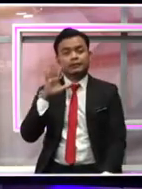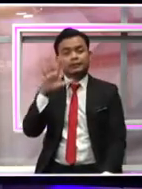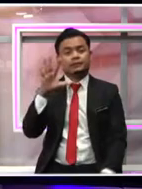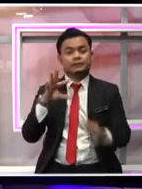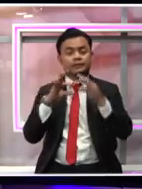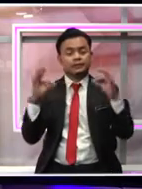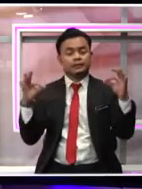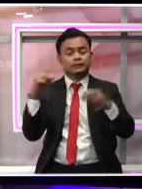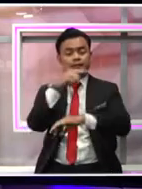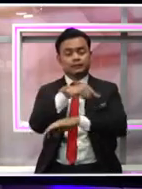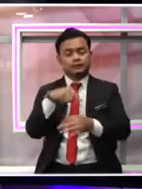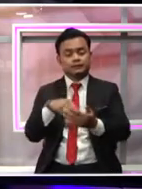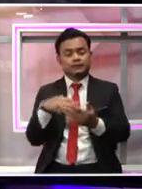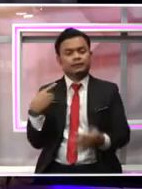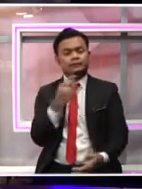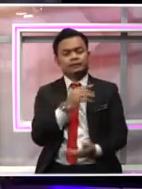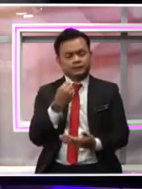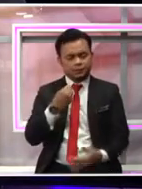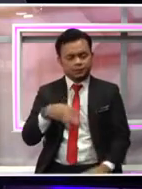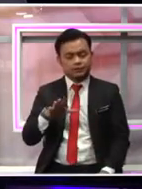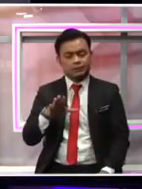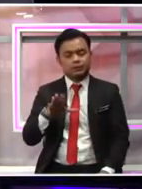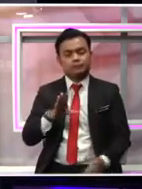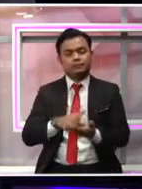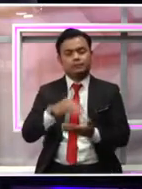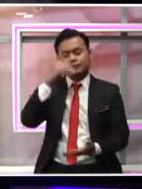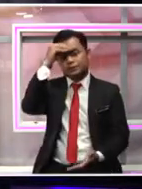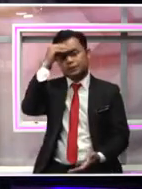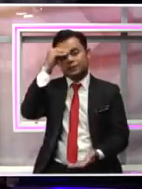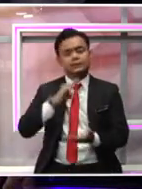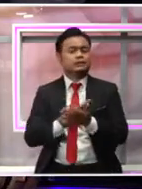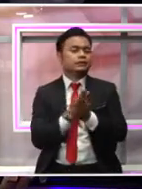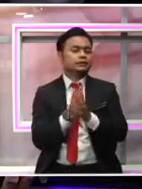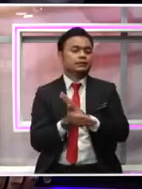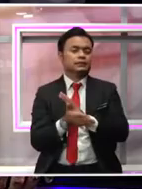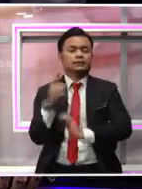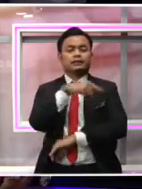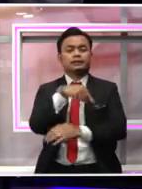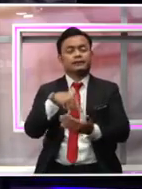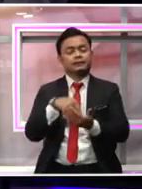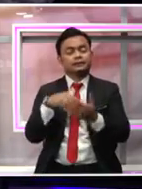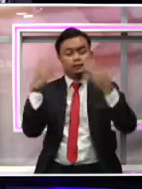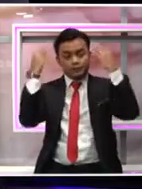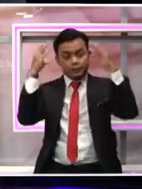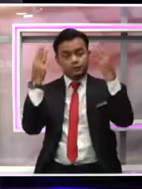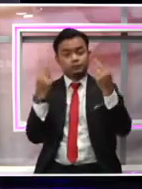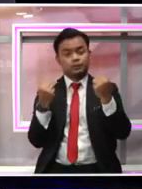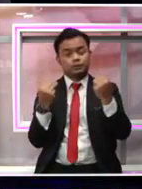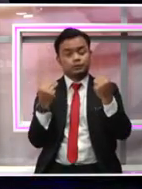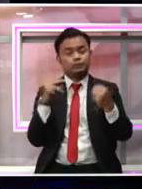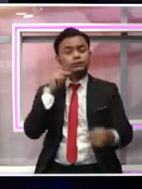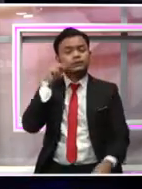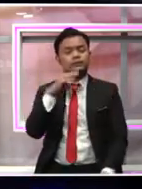sudah belajar Nisa baik itu sudah belajar jadi hari ini cek guna Nisa dan